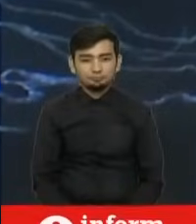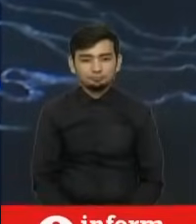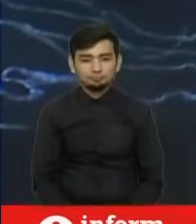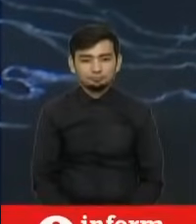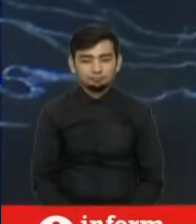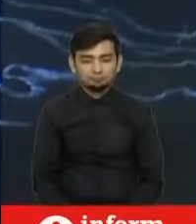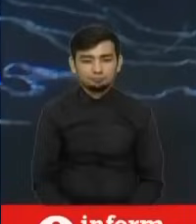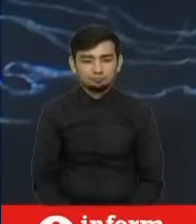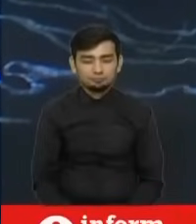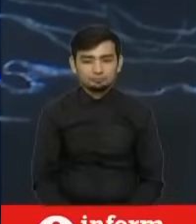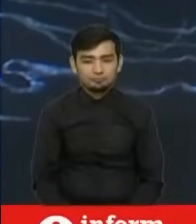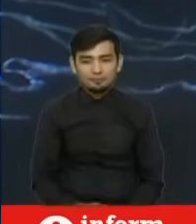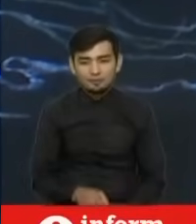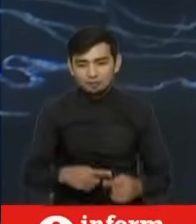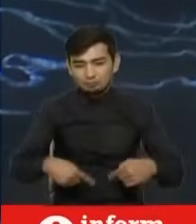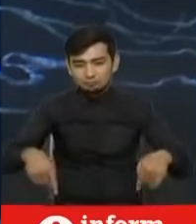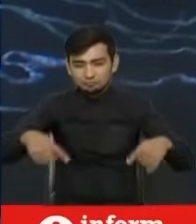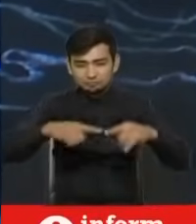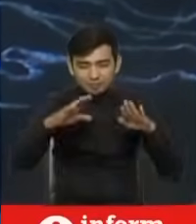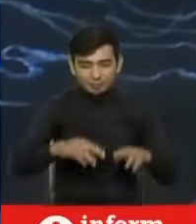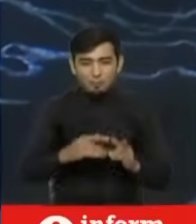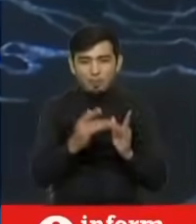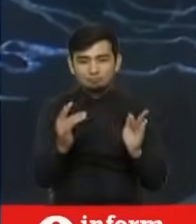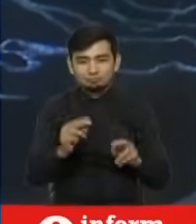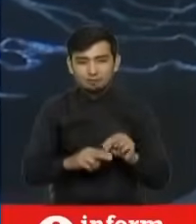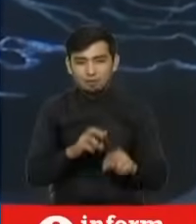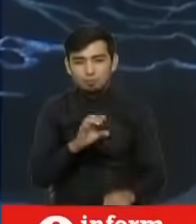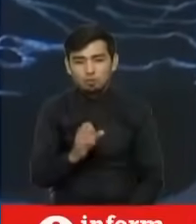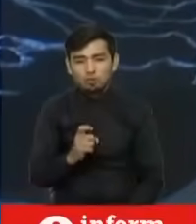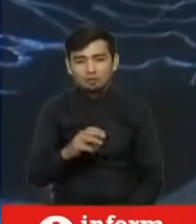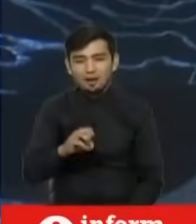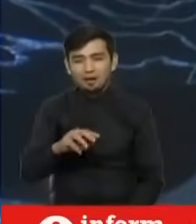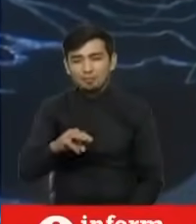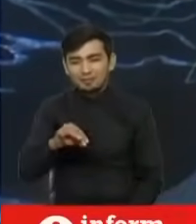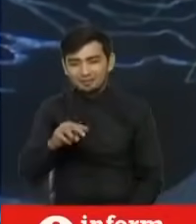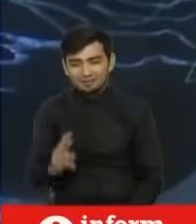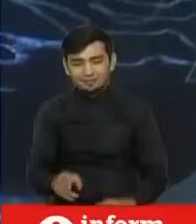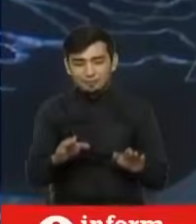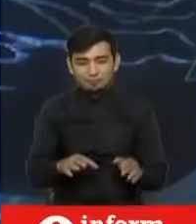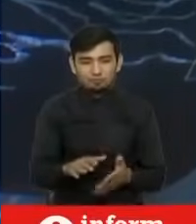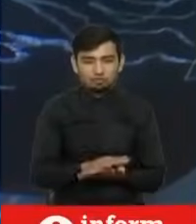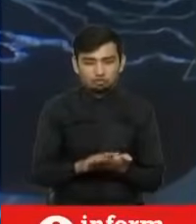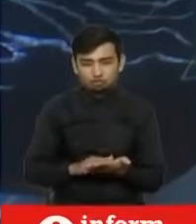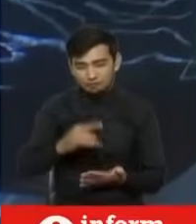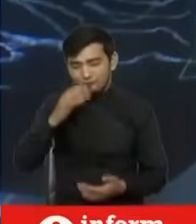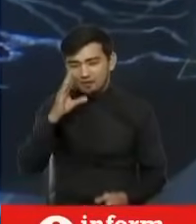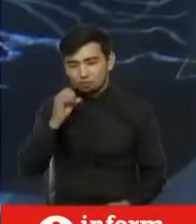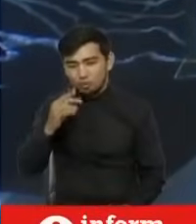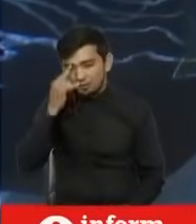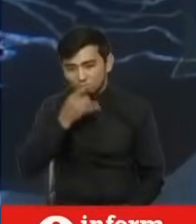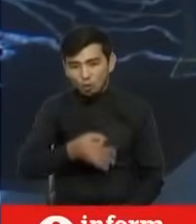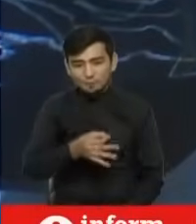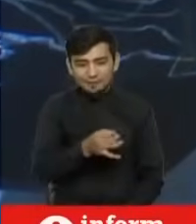иоро окрестности строящегося моста через Бухтарминское водохранилище очистили Восточно Казахстанской области в регионе